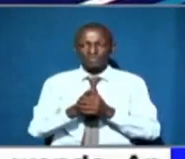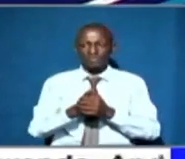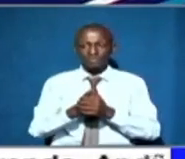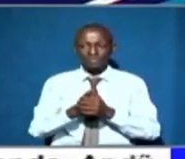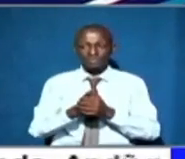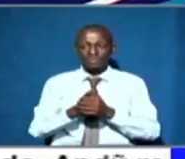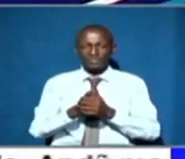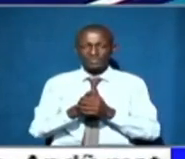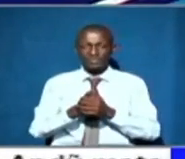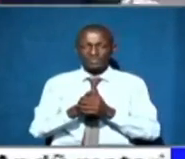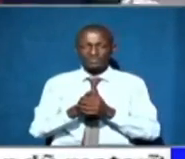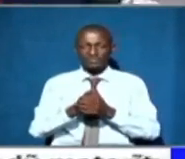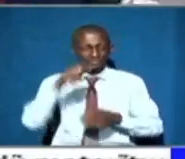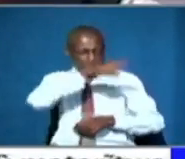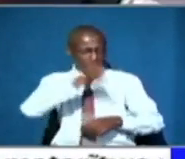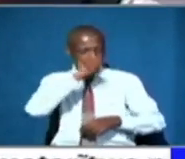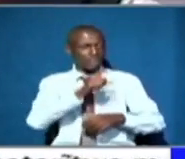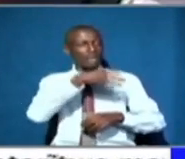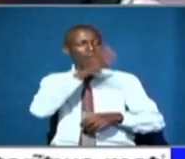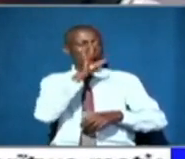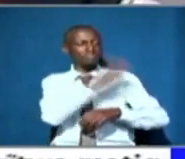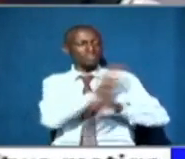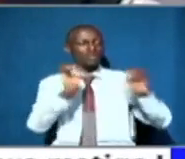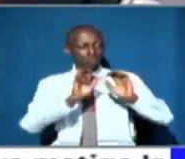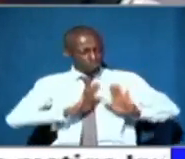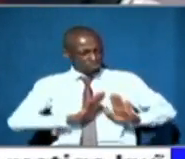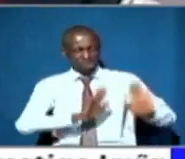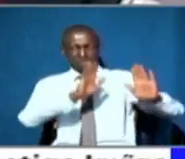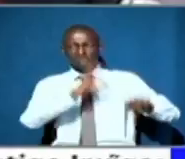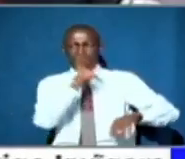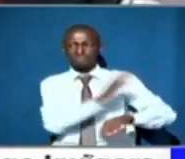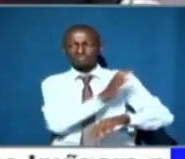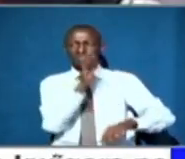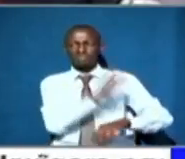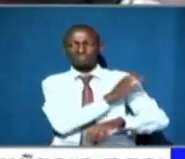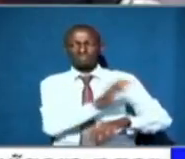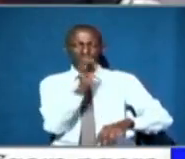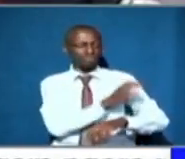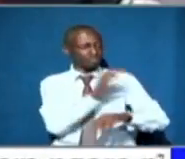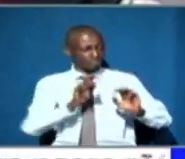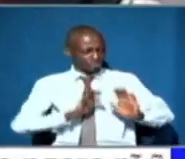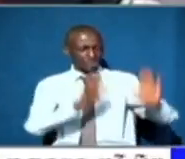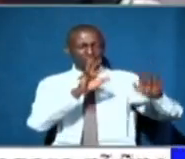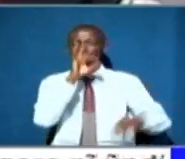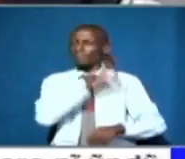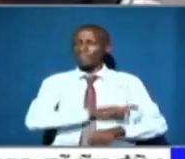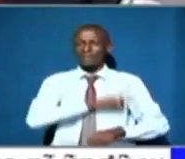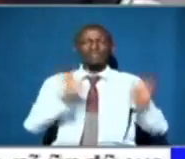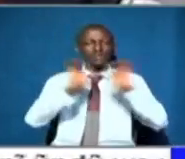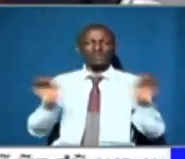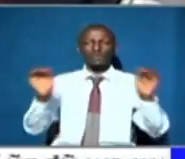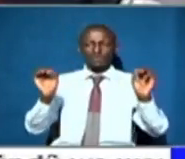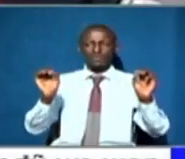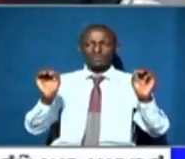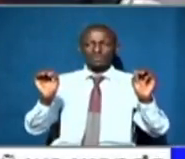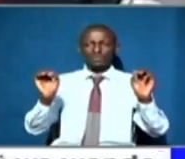Mwana wito idhue Tio ginyo unyue wakiriro tigane na Tiga fio Tigana na joi Dena faida Niona gedo keda